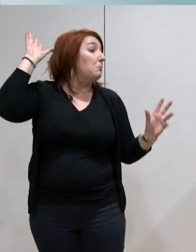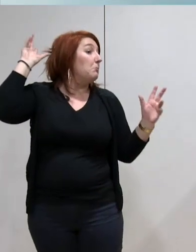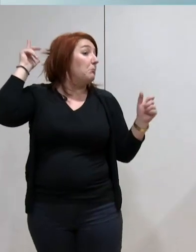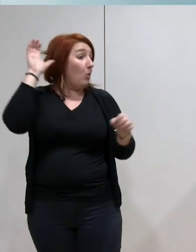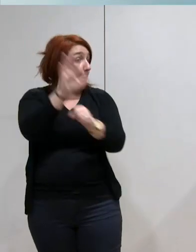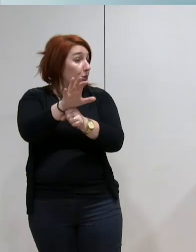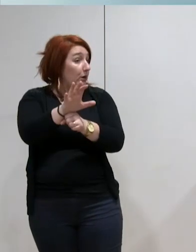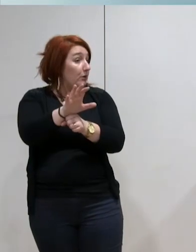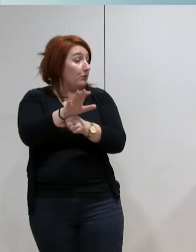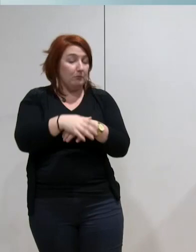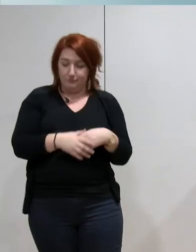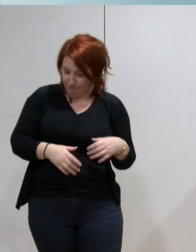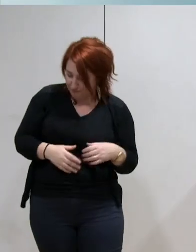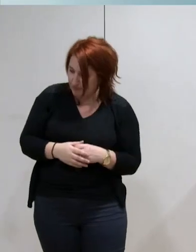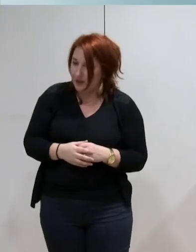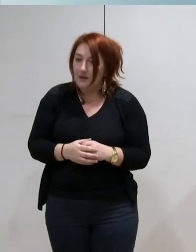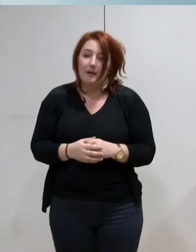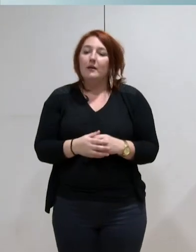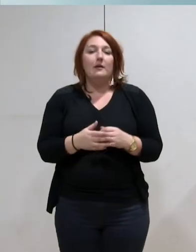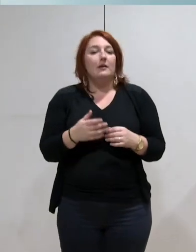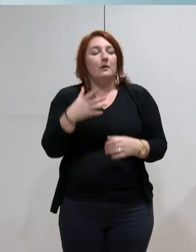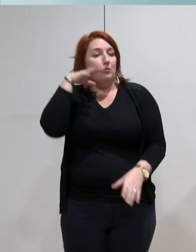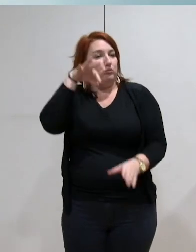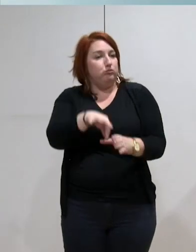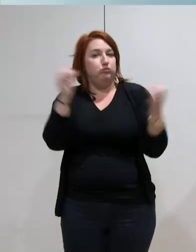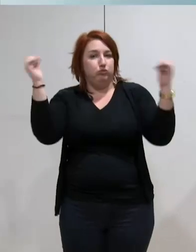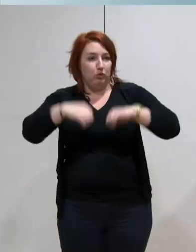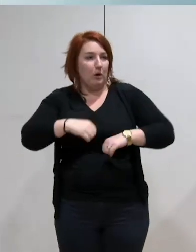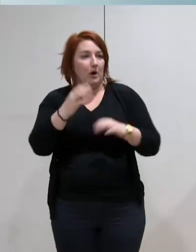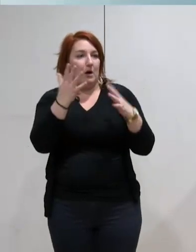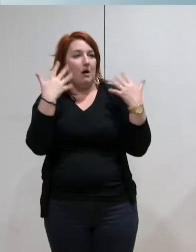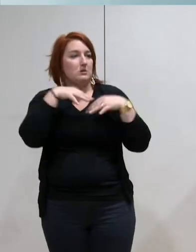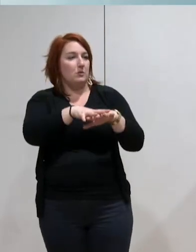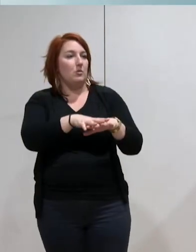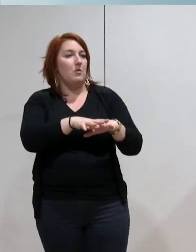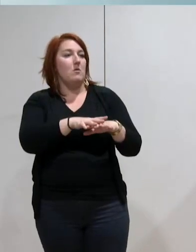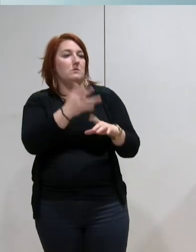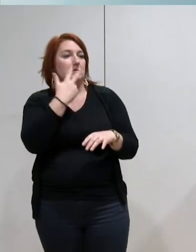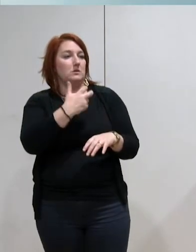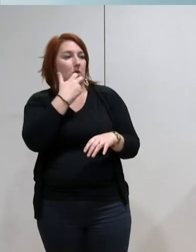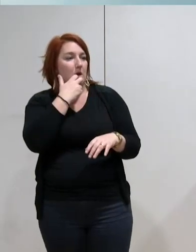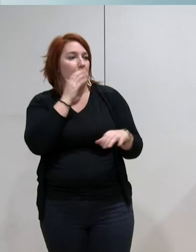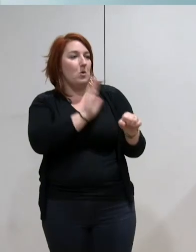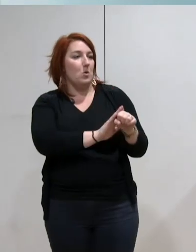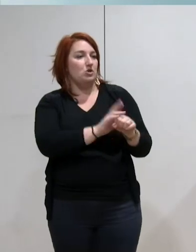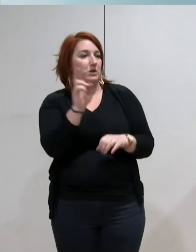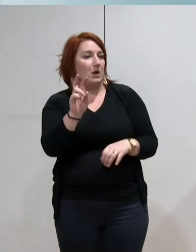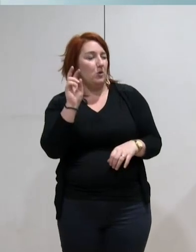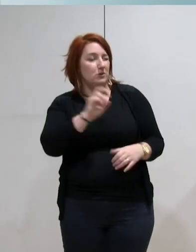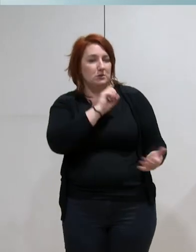vootez contre euh et vote pour rassemblement citoyen de la gauché des écologistes délibération